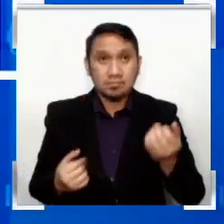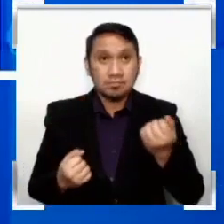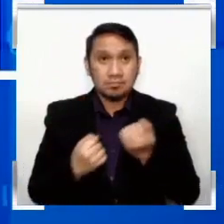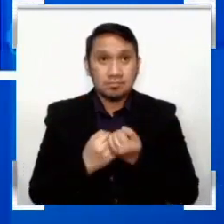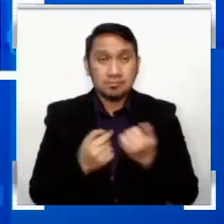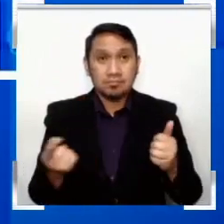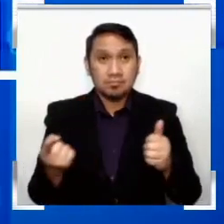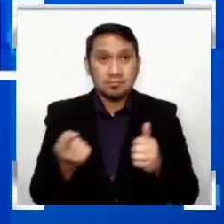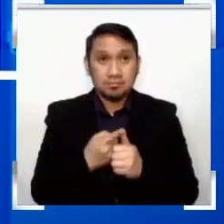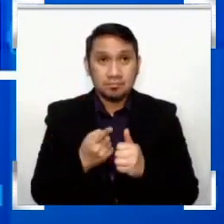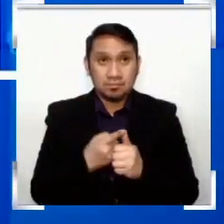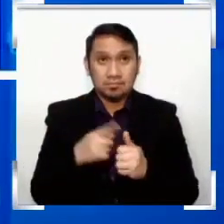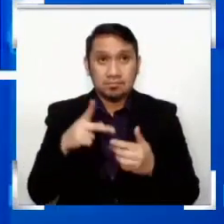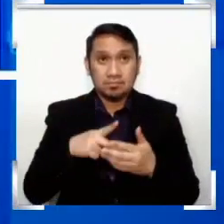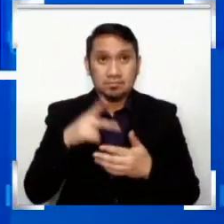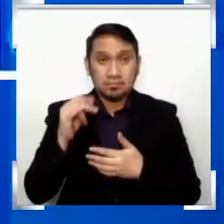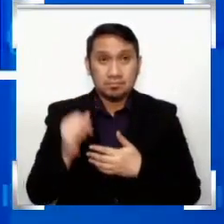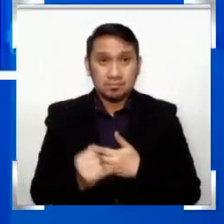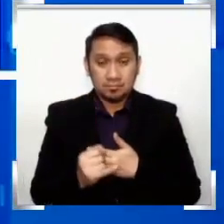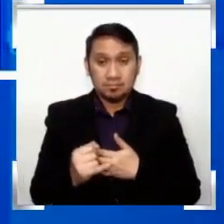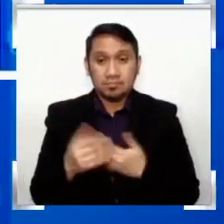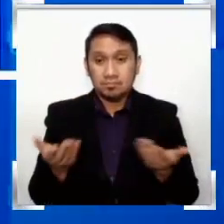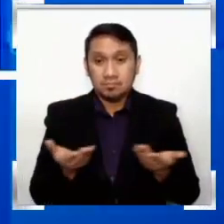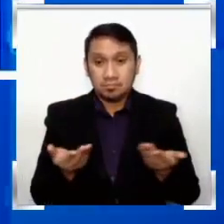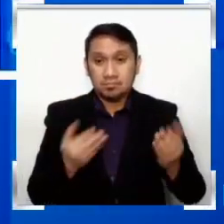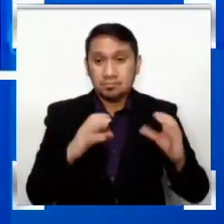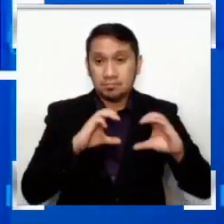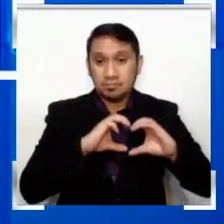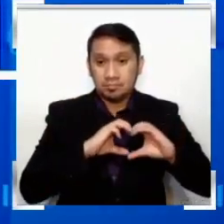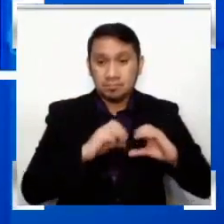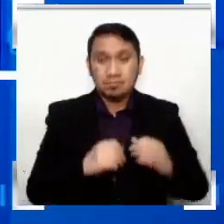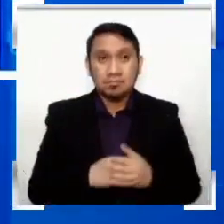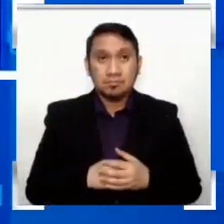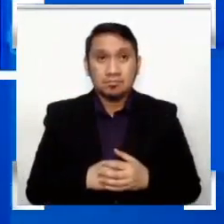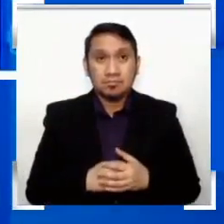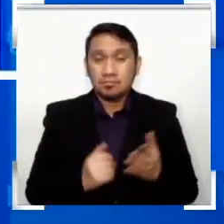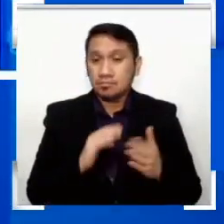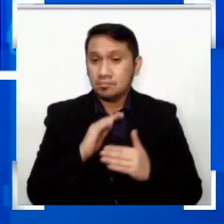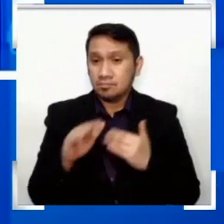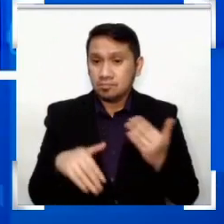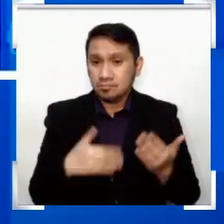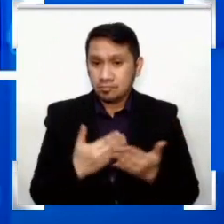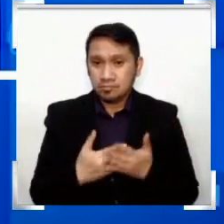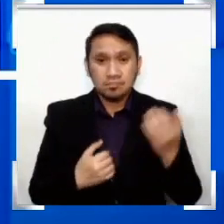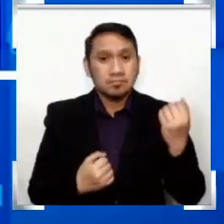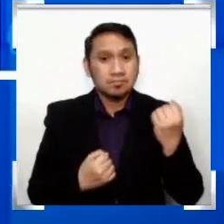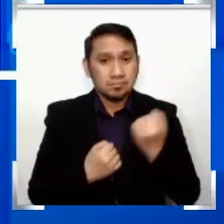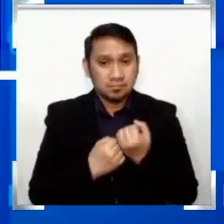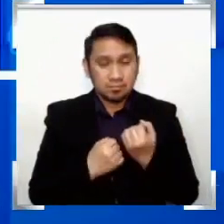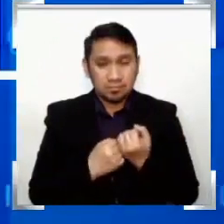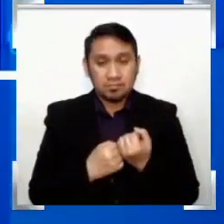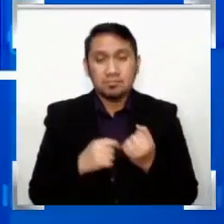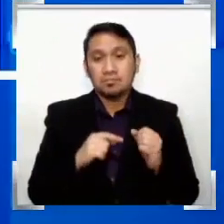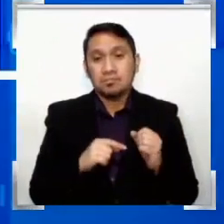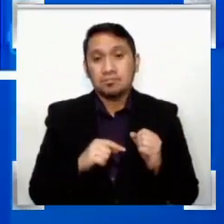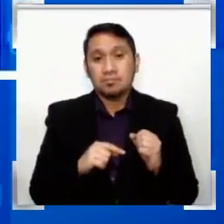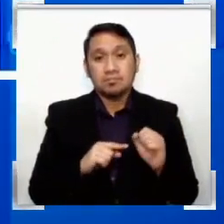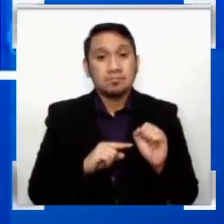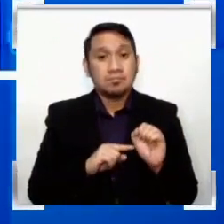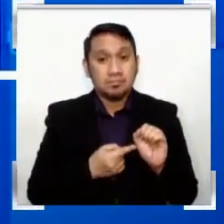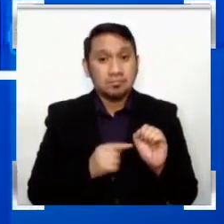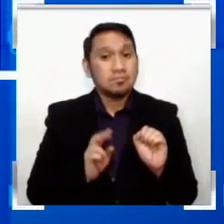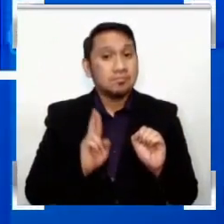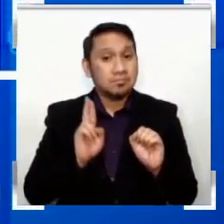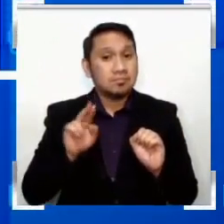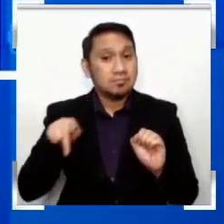ever project as a Kapuso. Sa lahat ng suporta ng Startup PH, syempre gusto ko rin magpasalamat